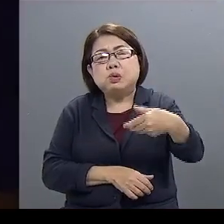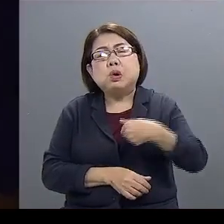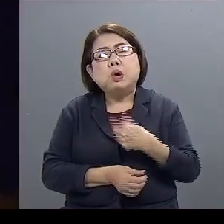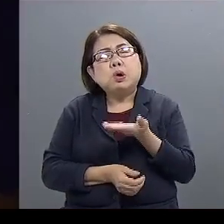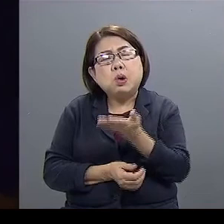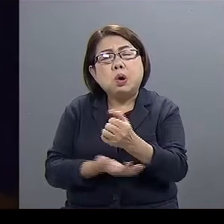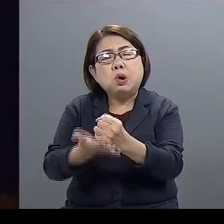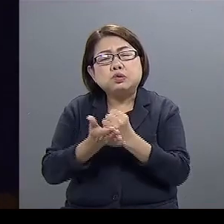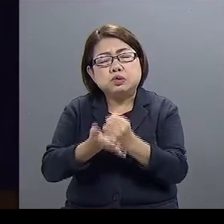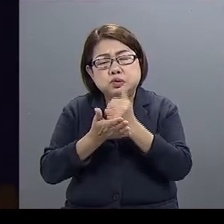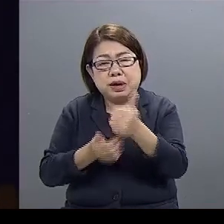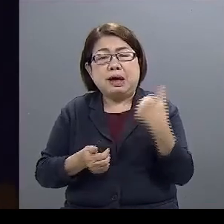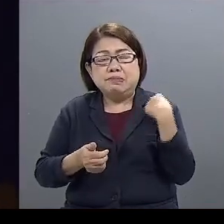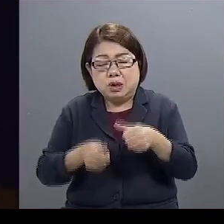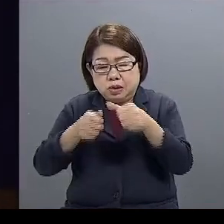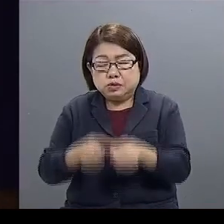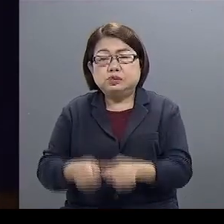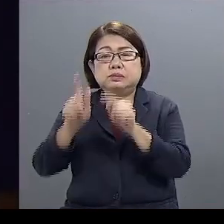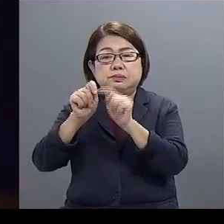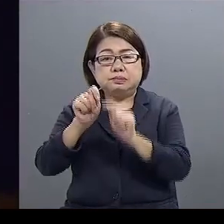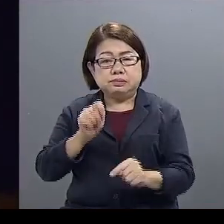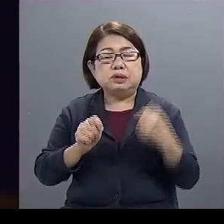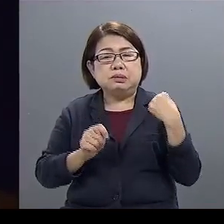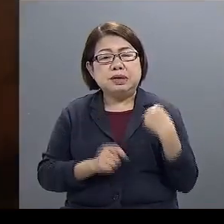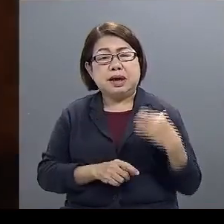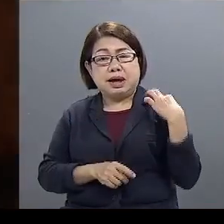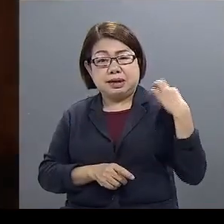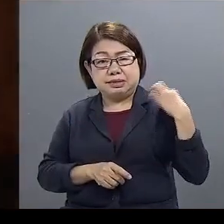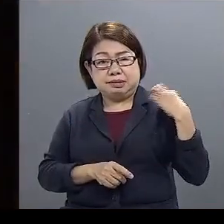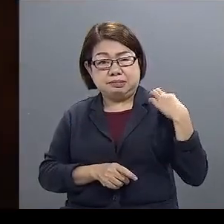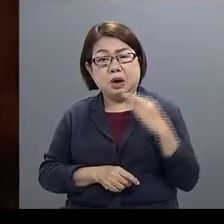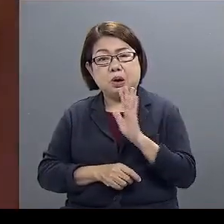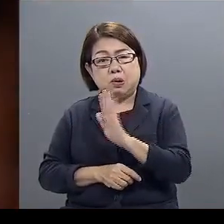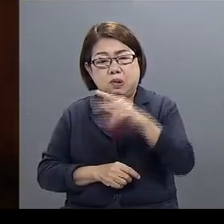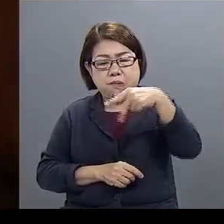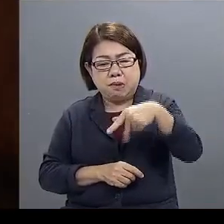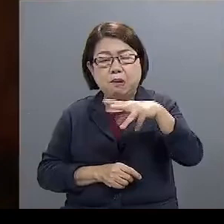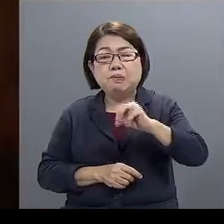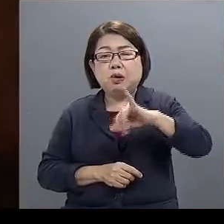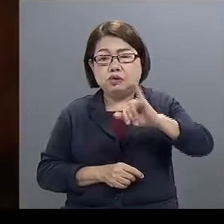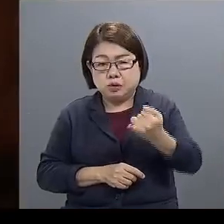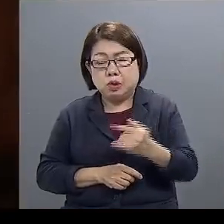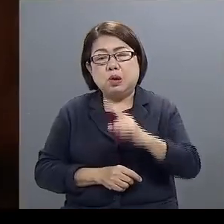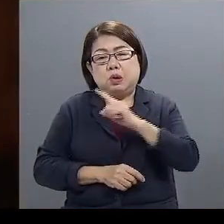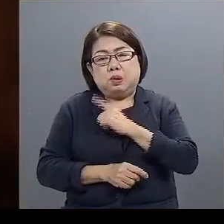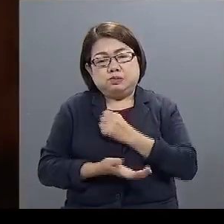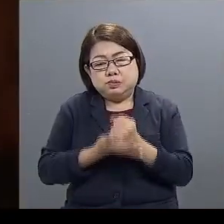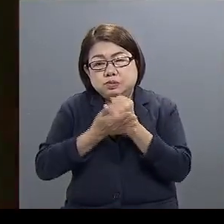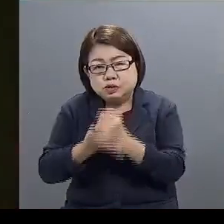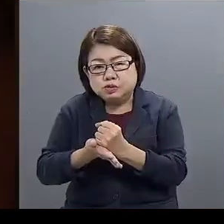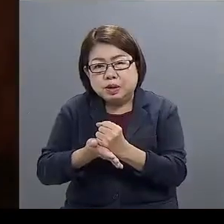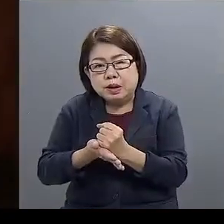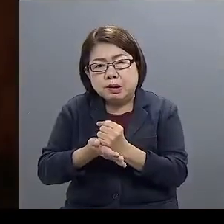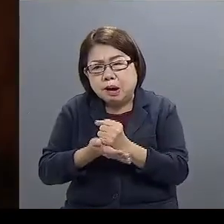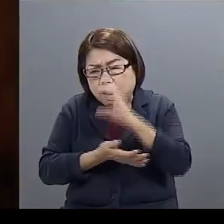ๆยังมีอาสาสมัครพัฒนาสังคมและความมั่นคงของมนุษย์เป็นอีกหนึ่งกลไกในการค้นหาประชาชนกลุ่มเปราะบางเด็ก